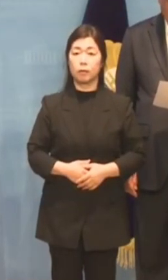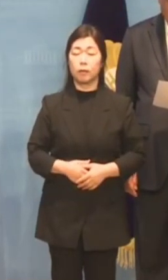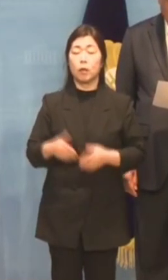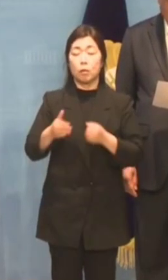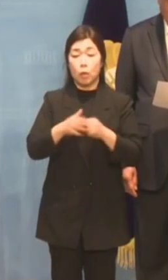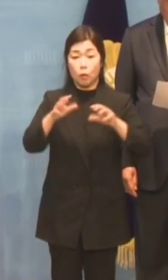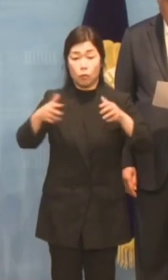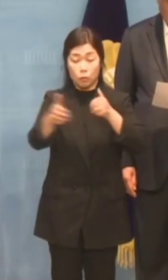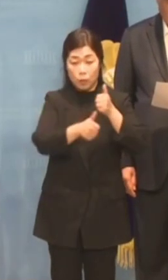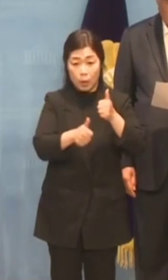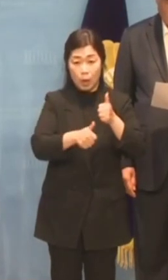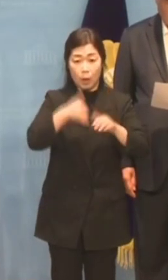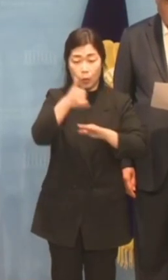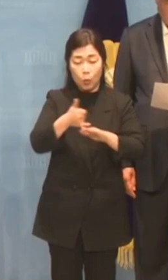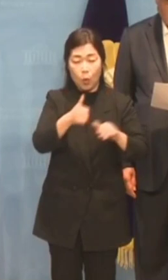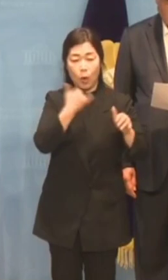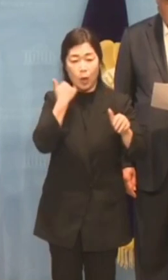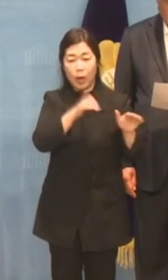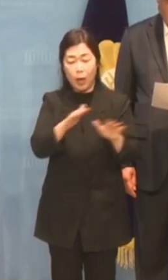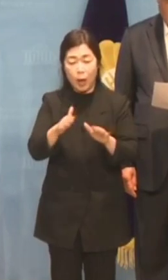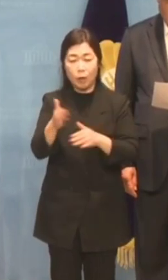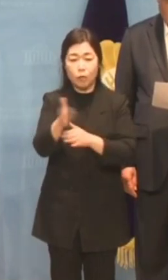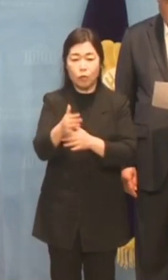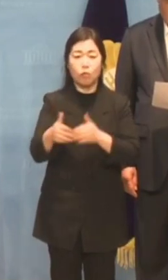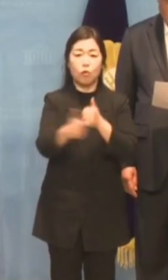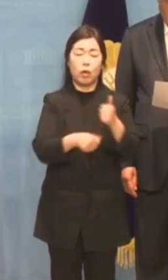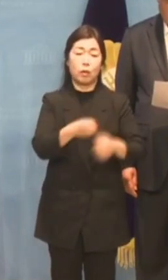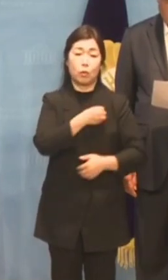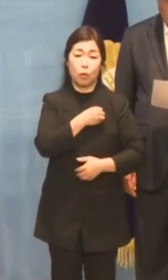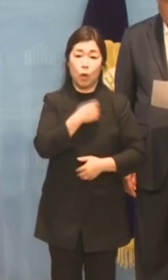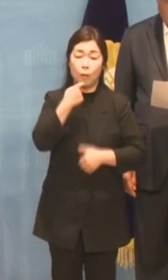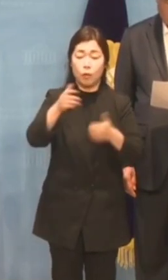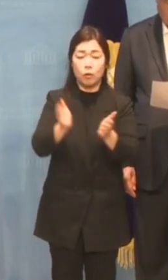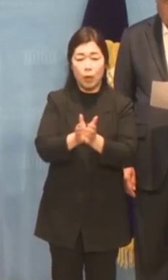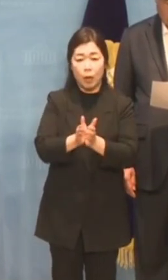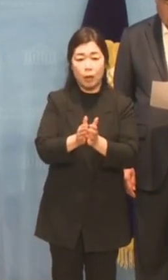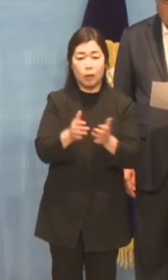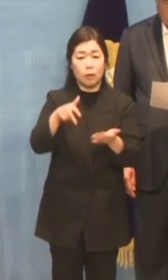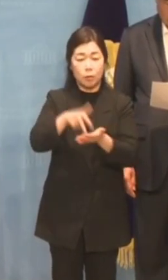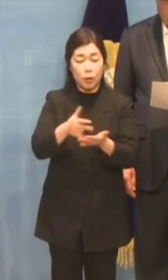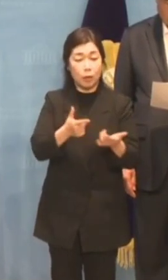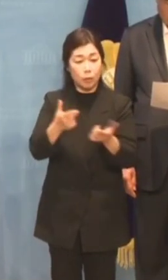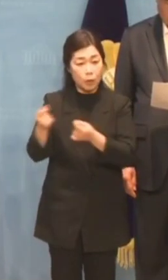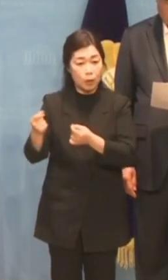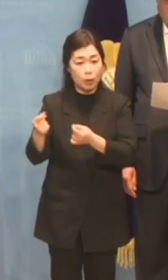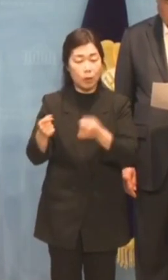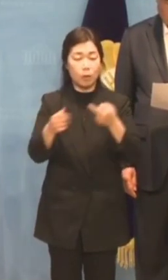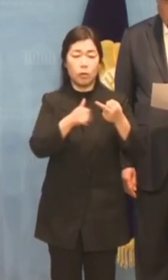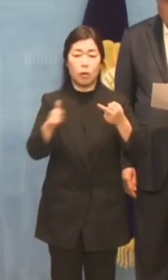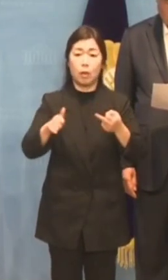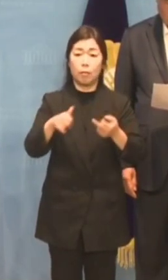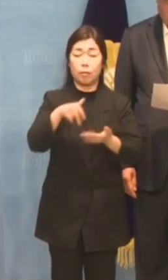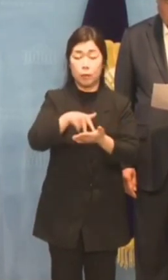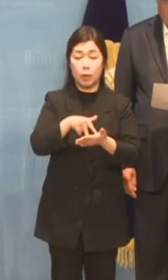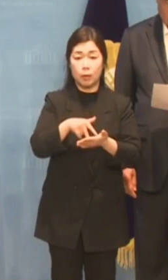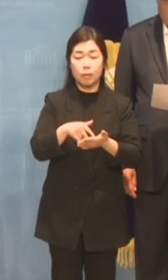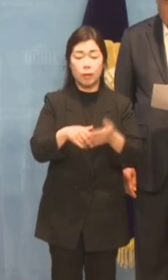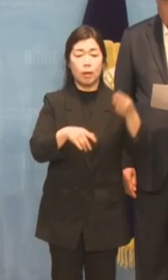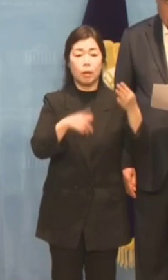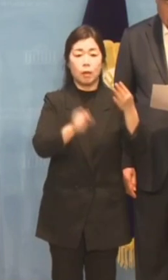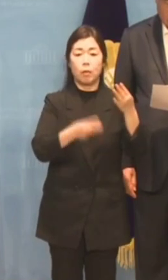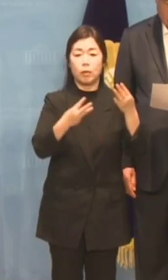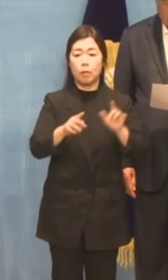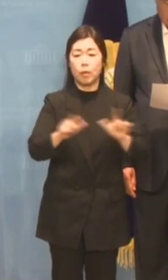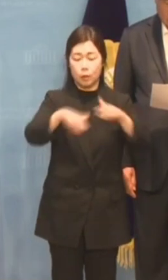이에 우리 국회 농해수위 소속 민주당 농해수위 소속원 12인은 4월